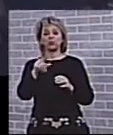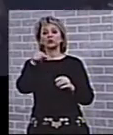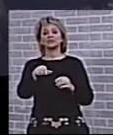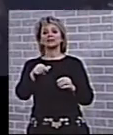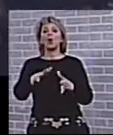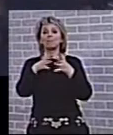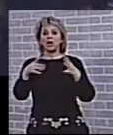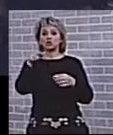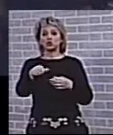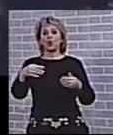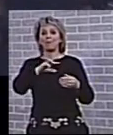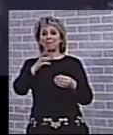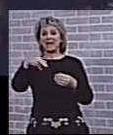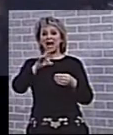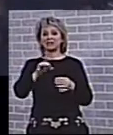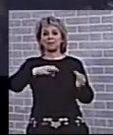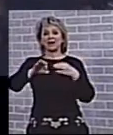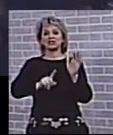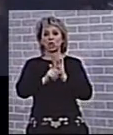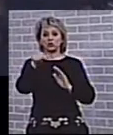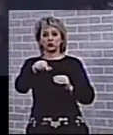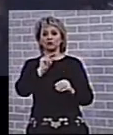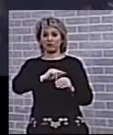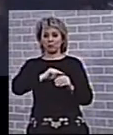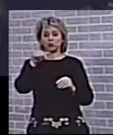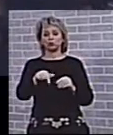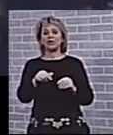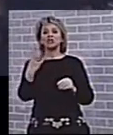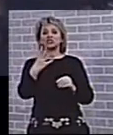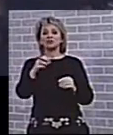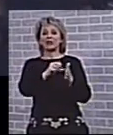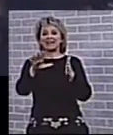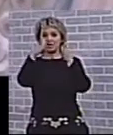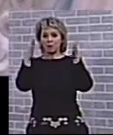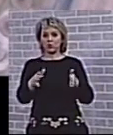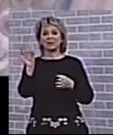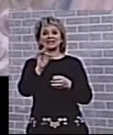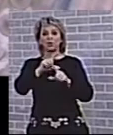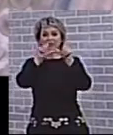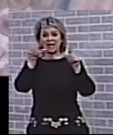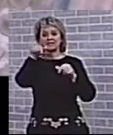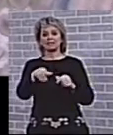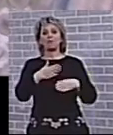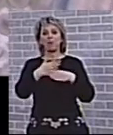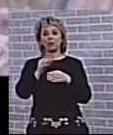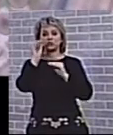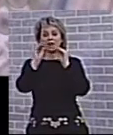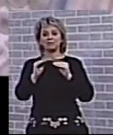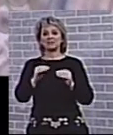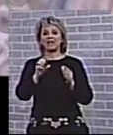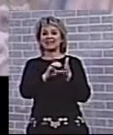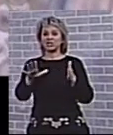сбоев, грандиозный многомиллиардный проект запустят в эксплуатацию. Четвертый энергоблок Ростовской атомной станции поможет